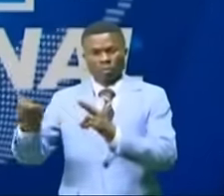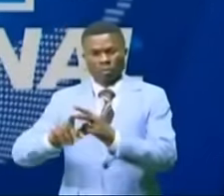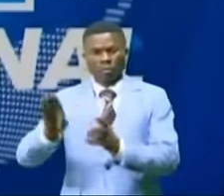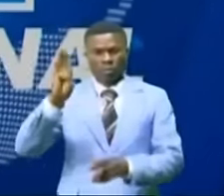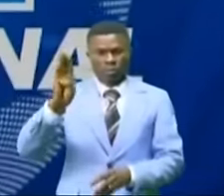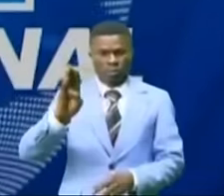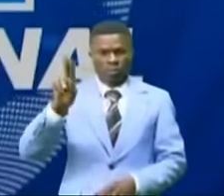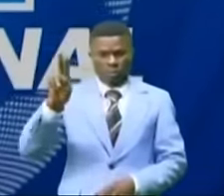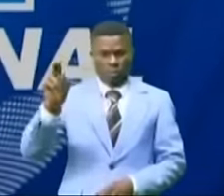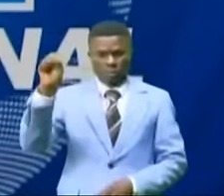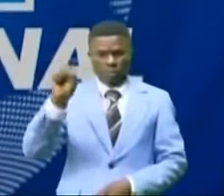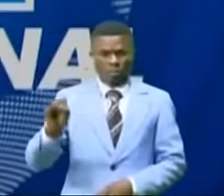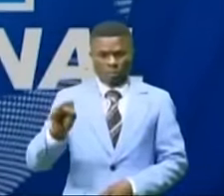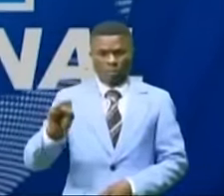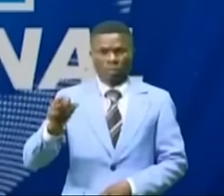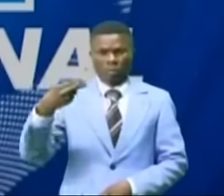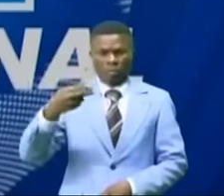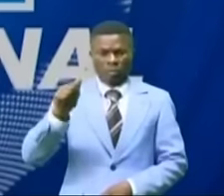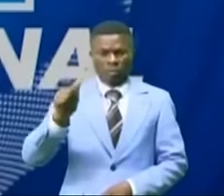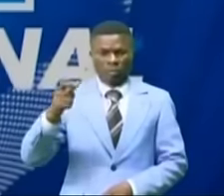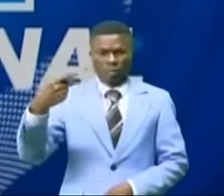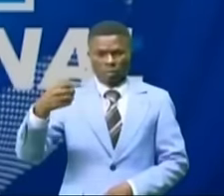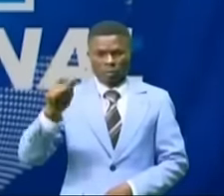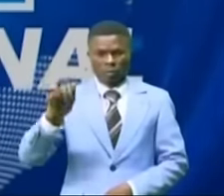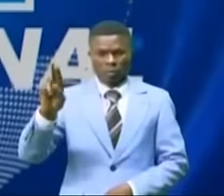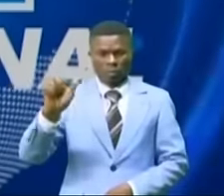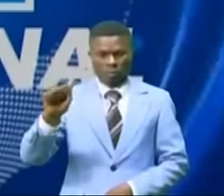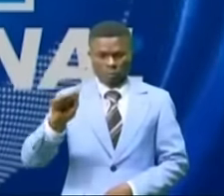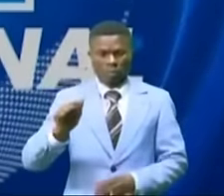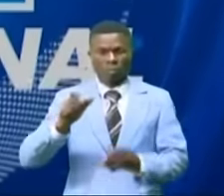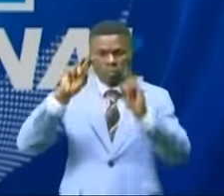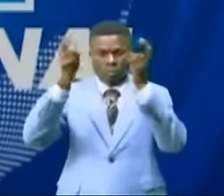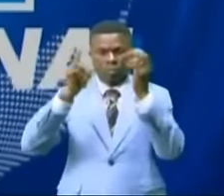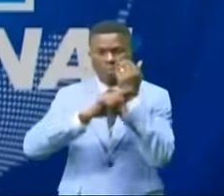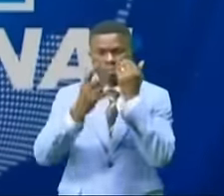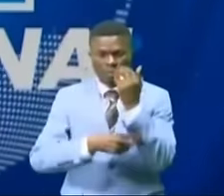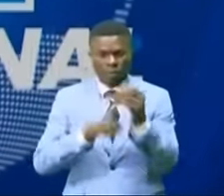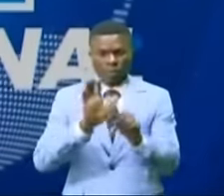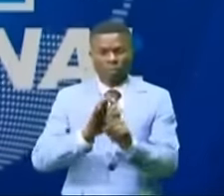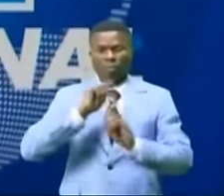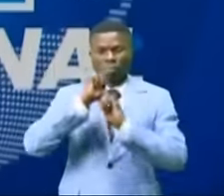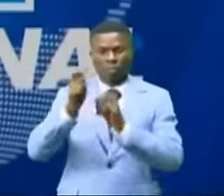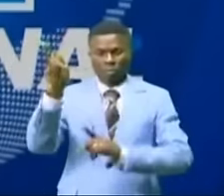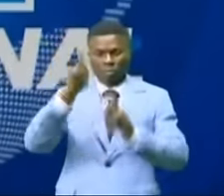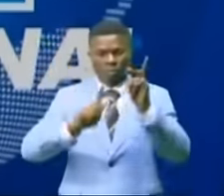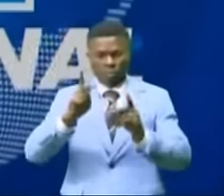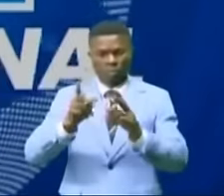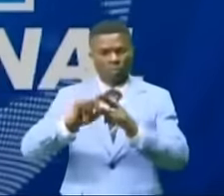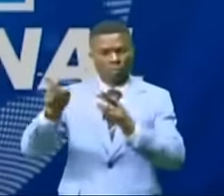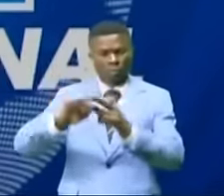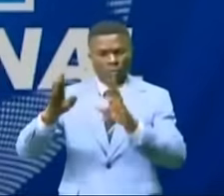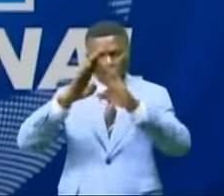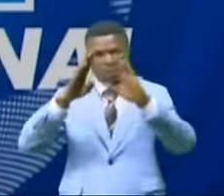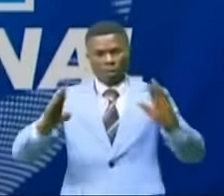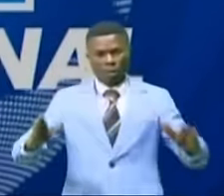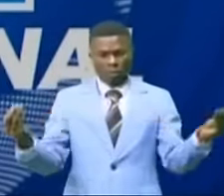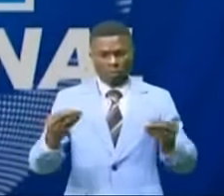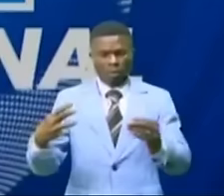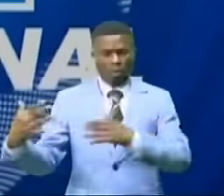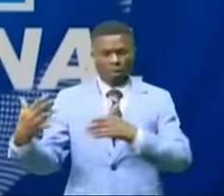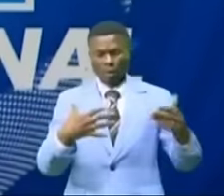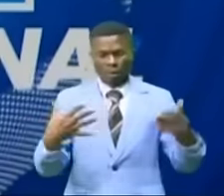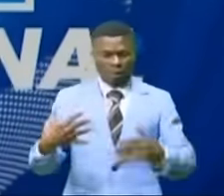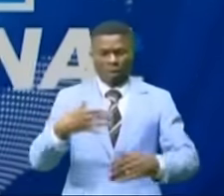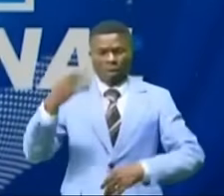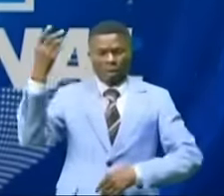Boujagara autour de Goma. Des gestes qui se multiplient en faveur de cette population forcée à quitter chez elle par Paul Kagame